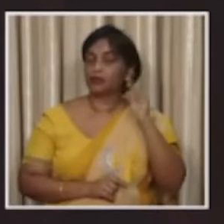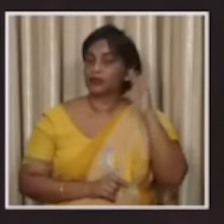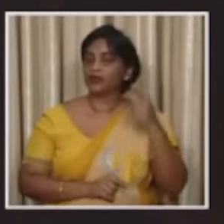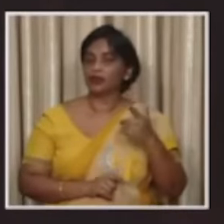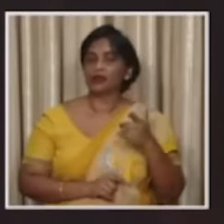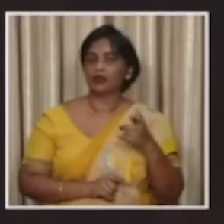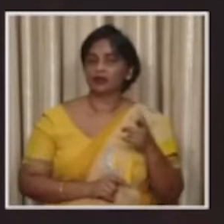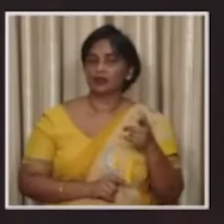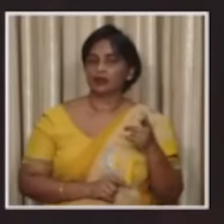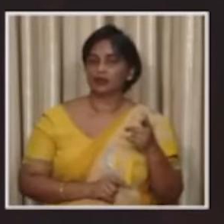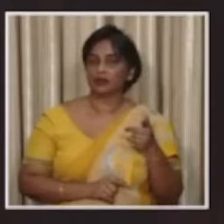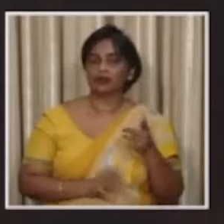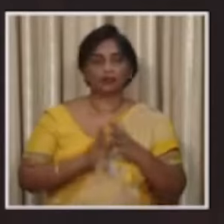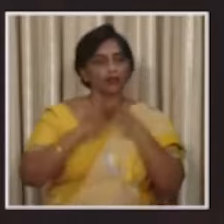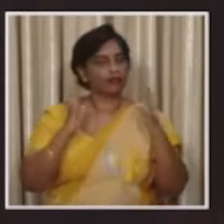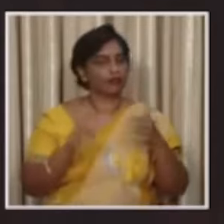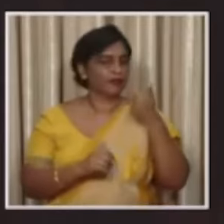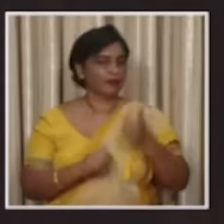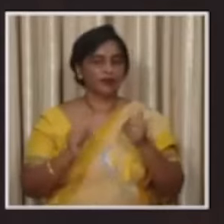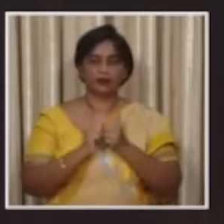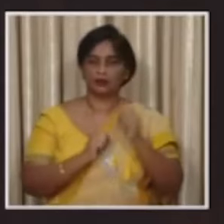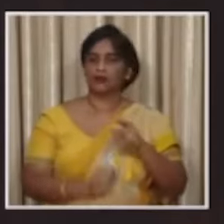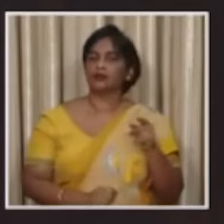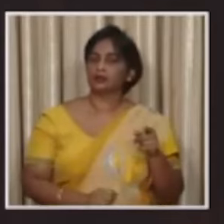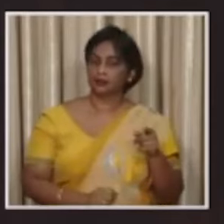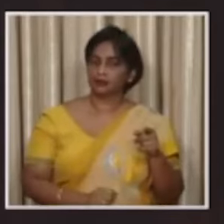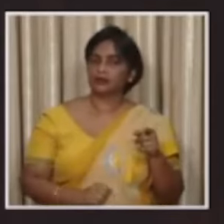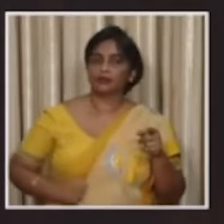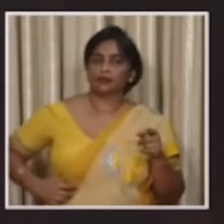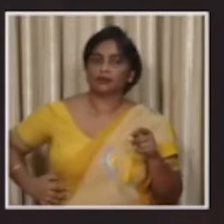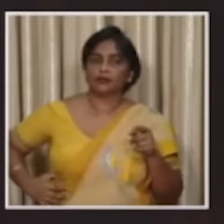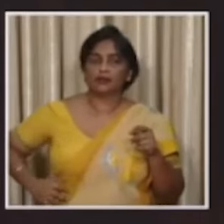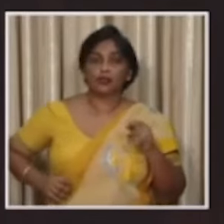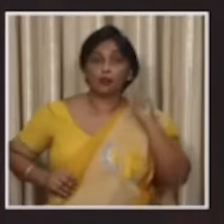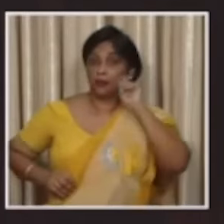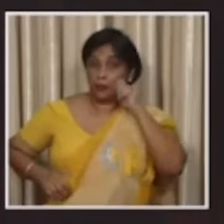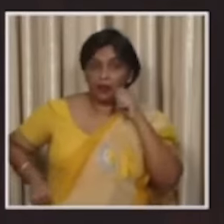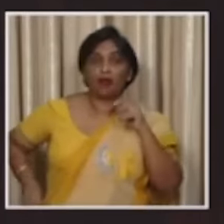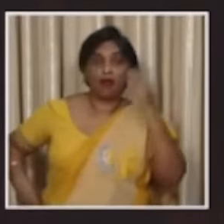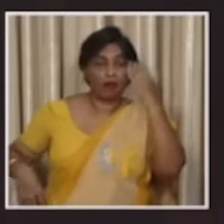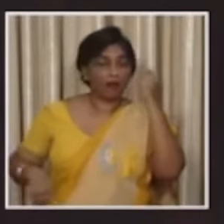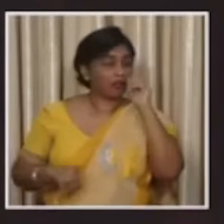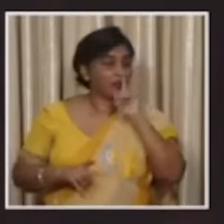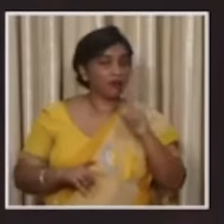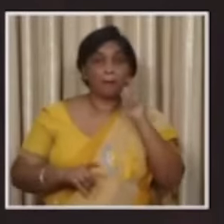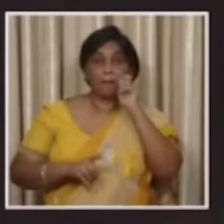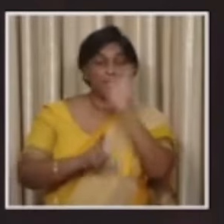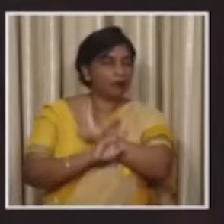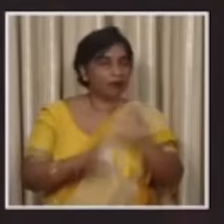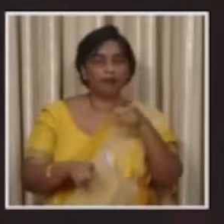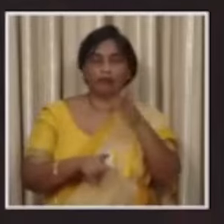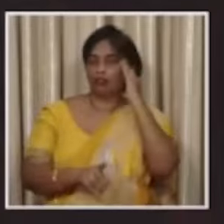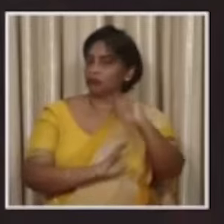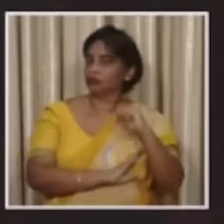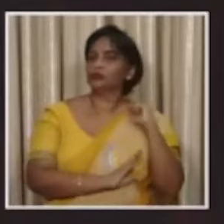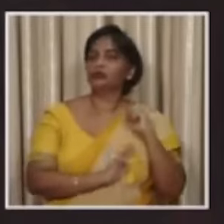විශේෂයෙන් ජිනේන්ද්‍ර දියණිය විශාල වීර ක්‍රියාවක් කරලා තිබුණේ. ඇත්තටම පිරිමියෙක්වත් ඒ දෙමව්පියෝ කිව්වා පිරිමියෙක්වත් කරන්නේ නැති වැඩක් ඒ